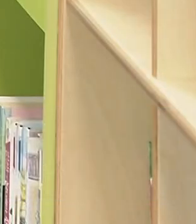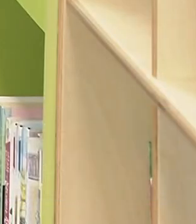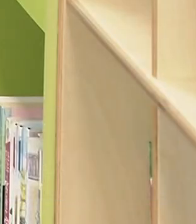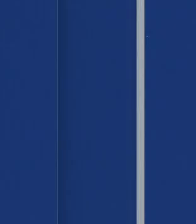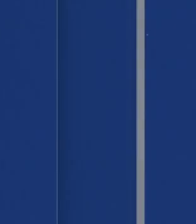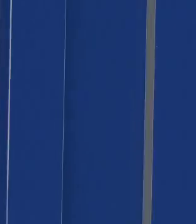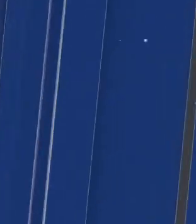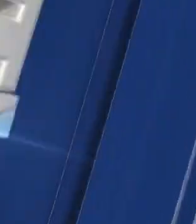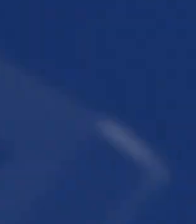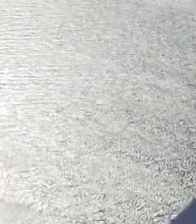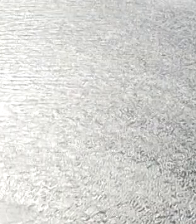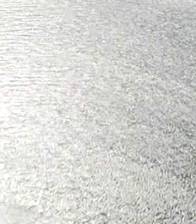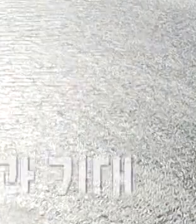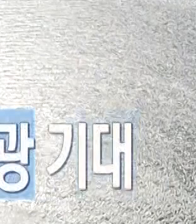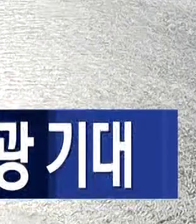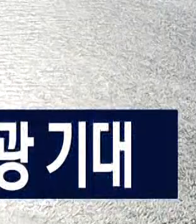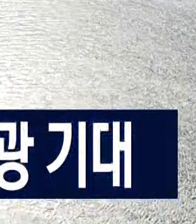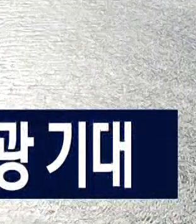했습니다.